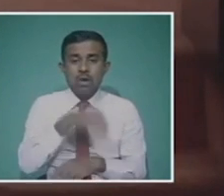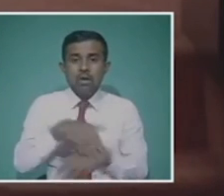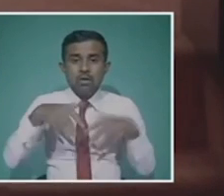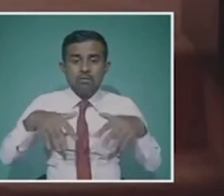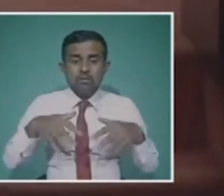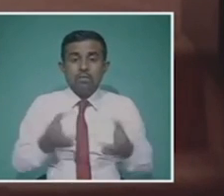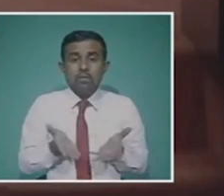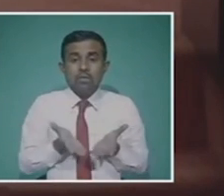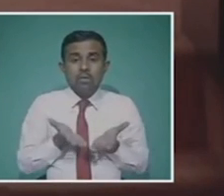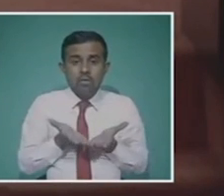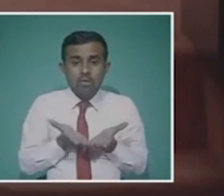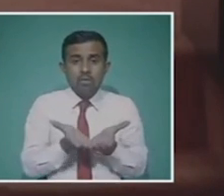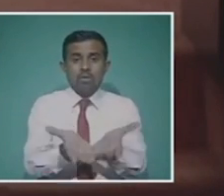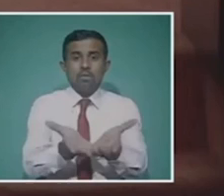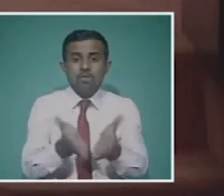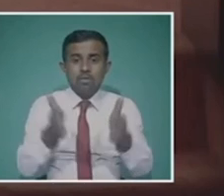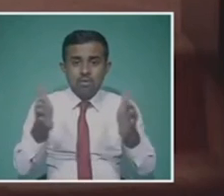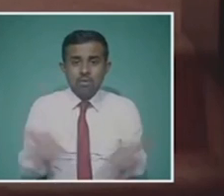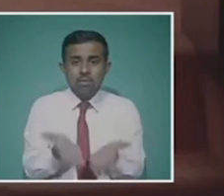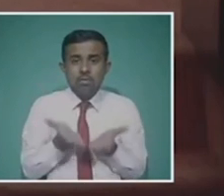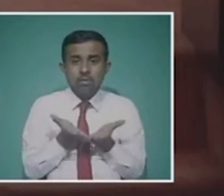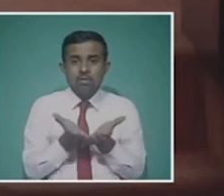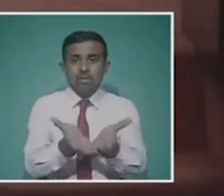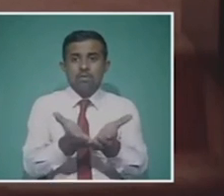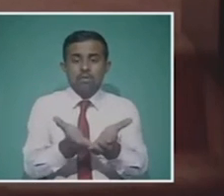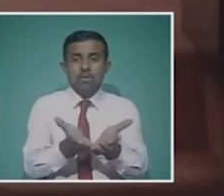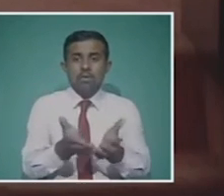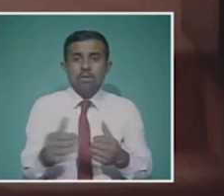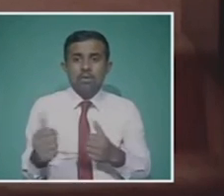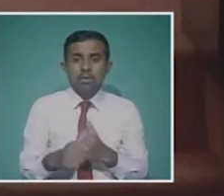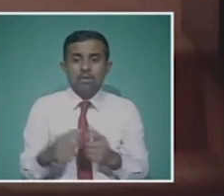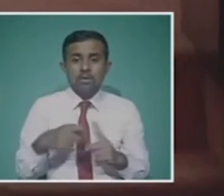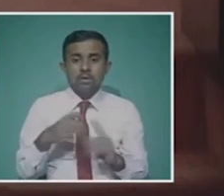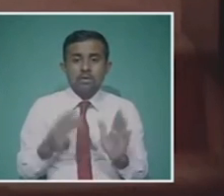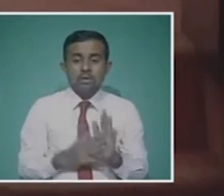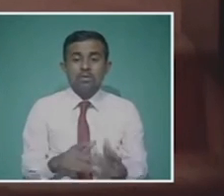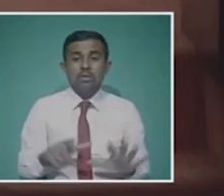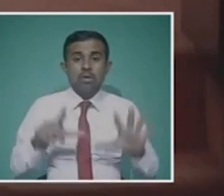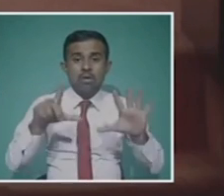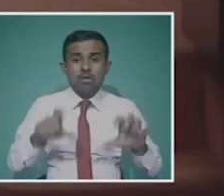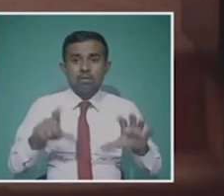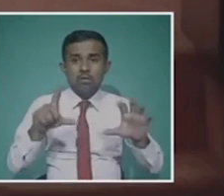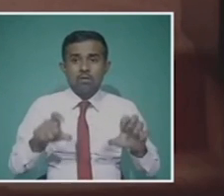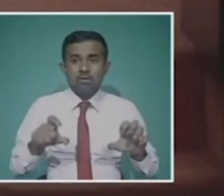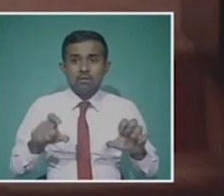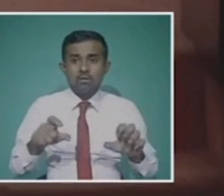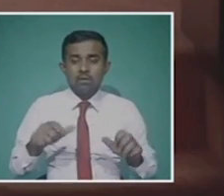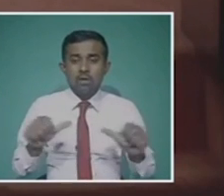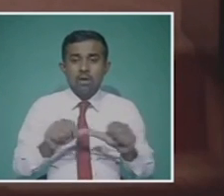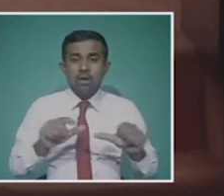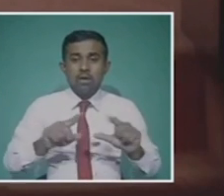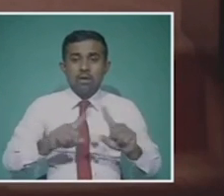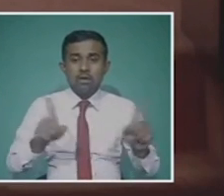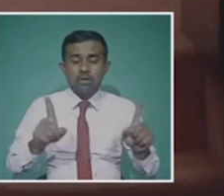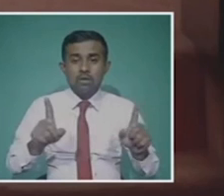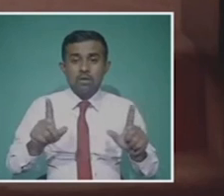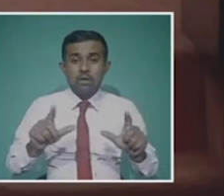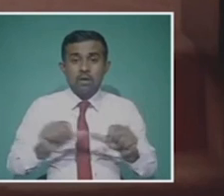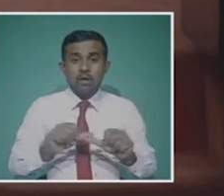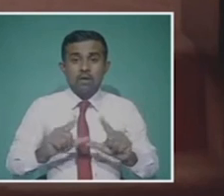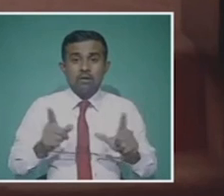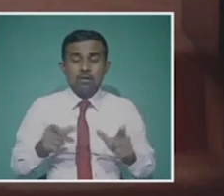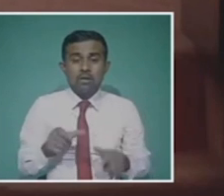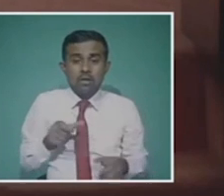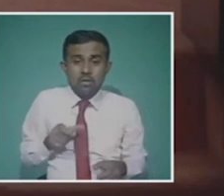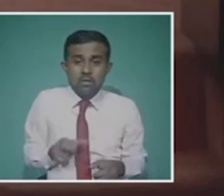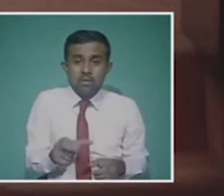වෙනුවට අගල් කපන්න කිය. නිකං හිතල බලන්න ගරු ඇමත්තුමා කිලෝමීටර් හත්දහක් පමණ. අඩි දහයක් පළල අඩි දහයක් ගැඹුරු ඇලක්